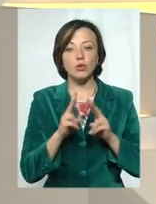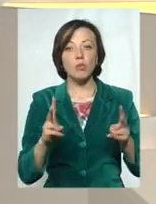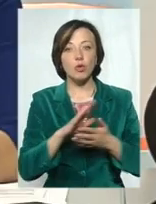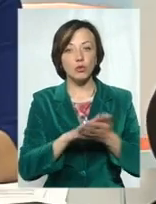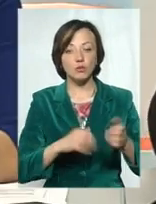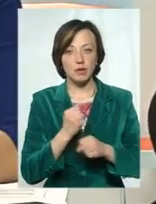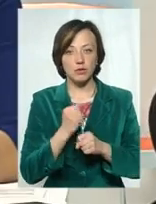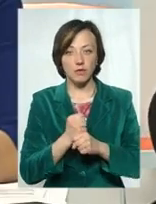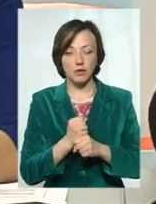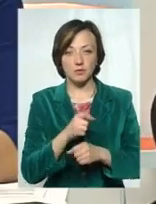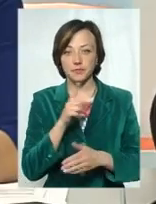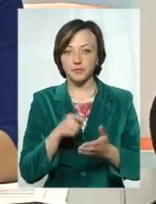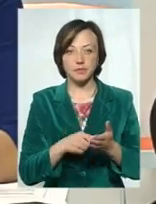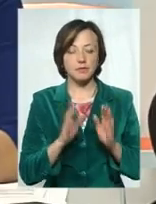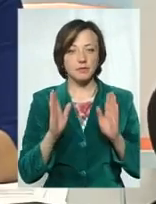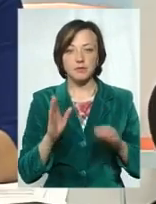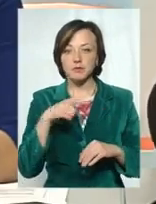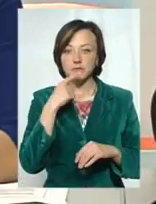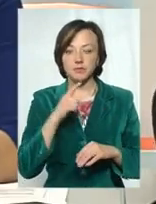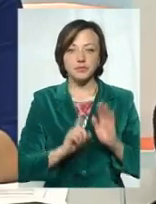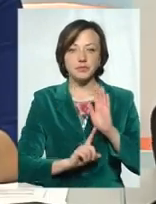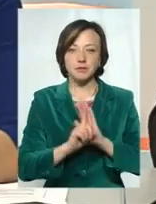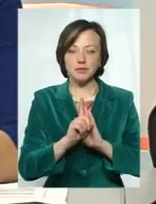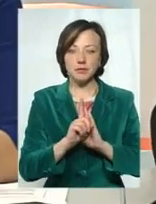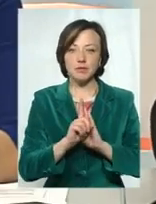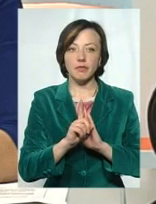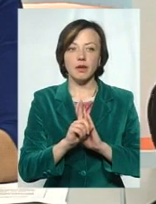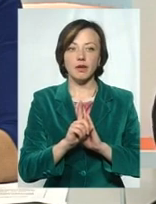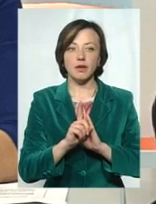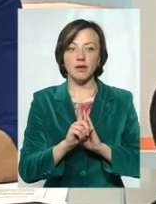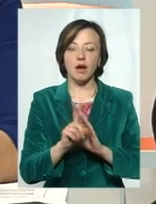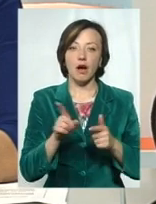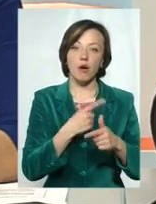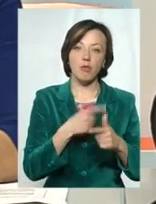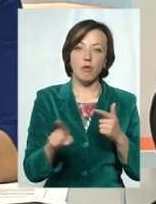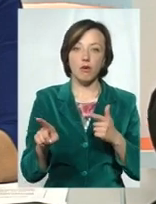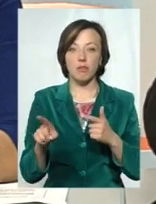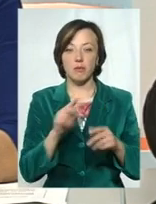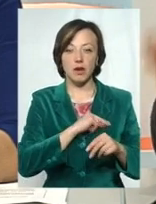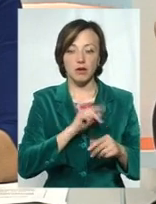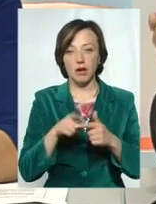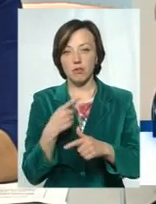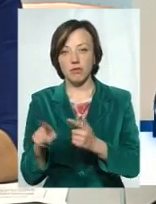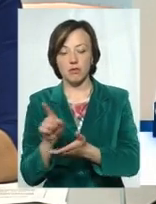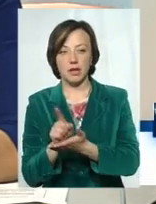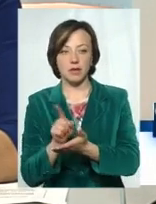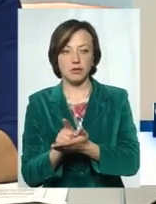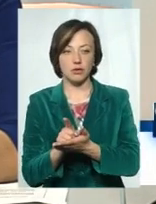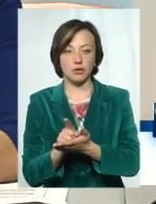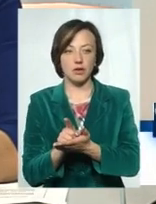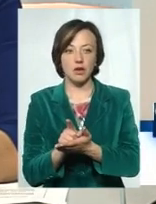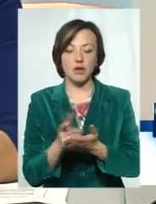продовжують так от ті, що працювати. Працюють. Ведь мова йшла на початку переговорів з МВФ, щоб або-або. або пенсію,